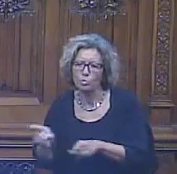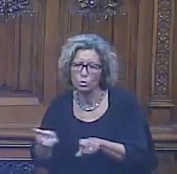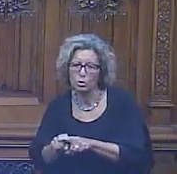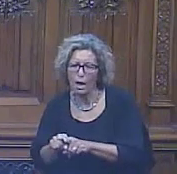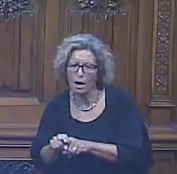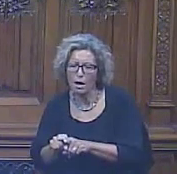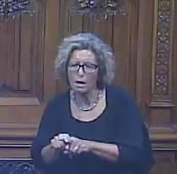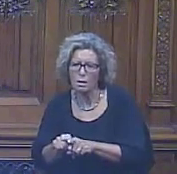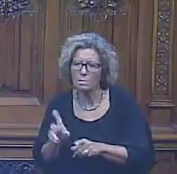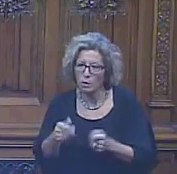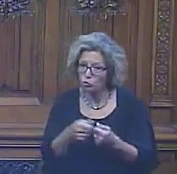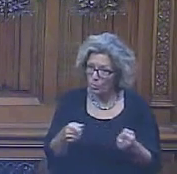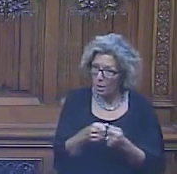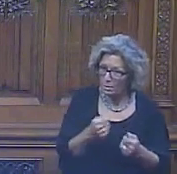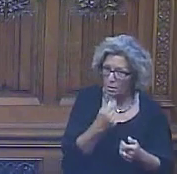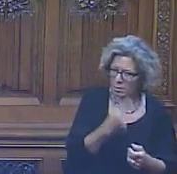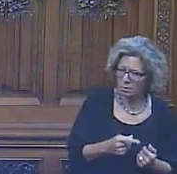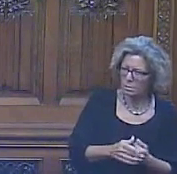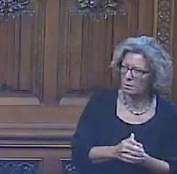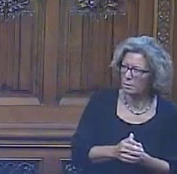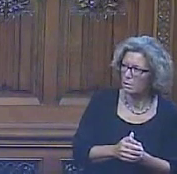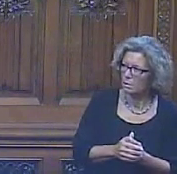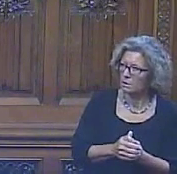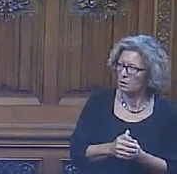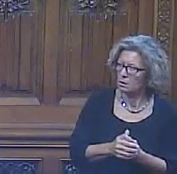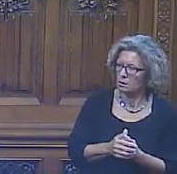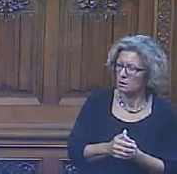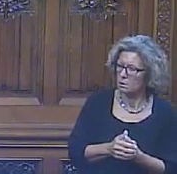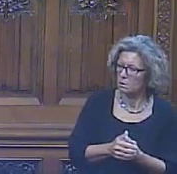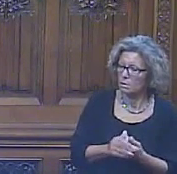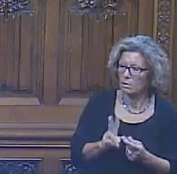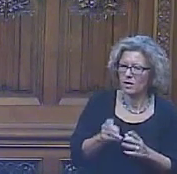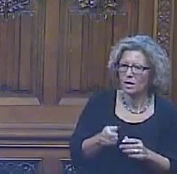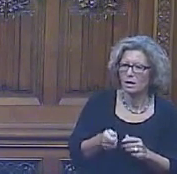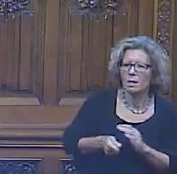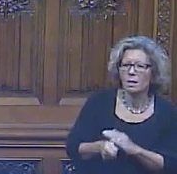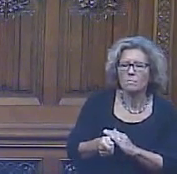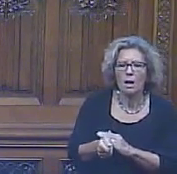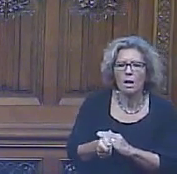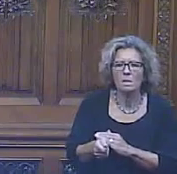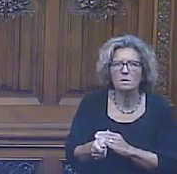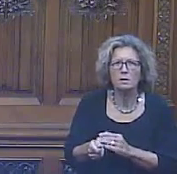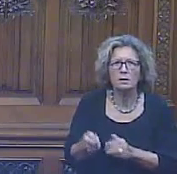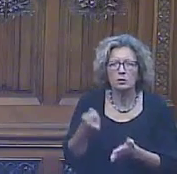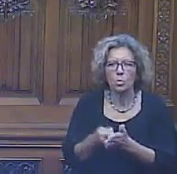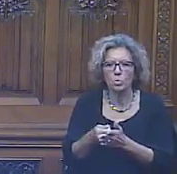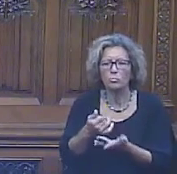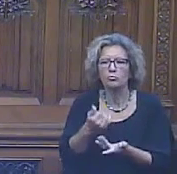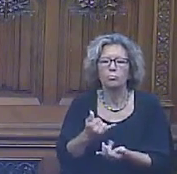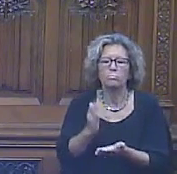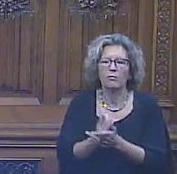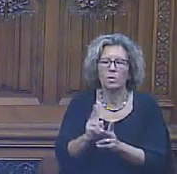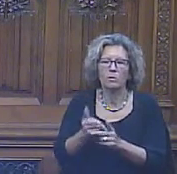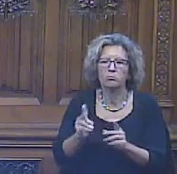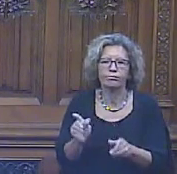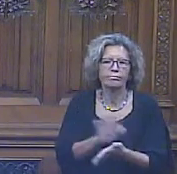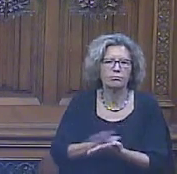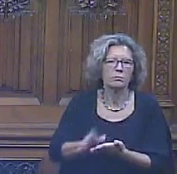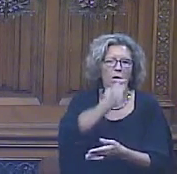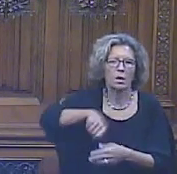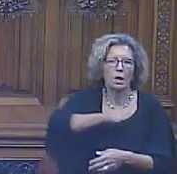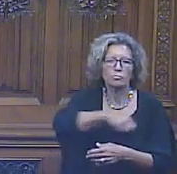haben. Spannende Ansage, ja. Wie gesagt, den Heizkostenzuschuss haben Sie ja ersatzlos gestrichen. Sie